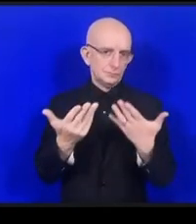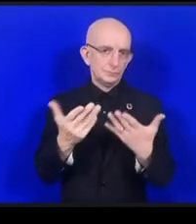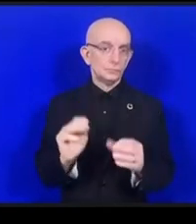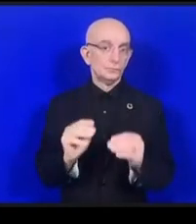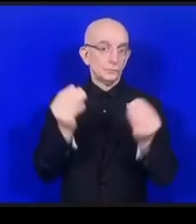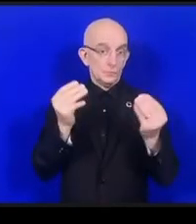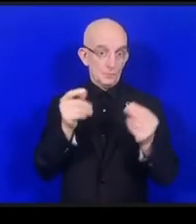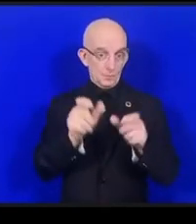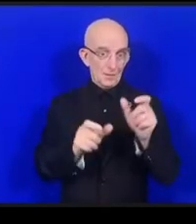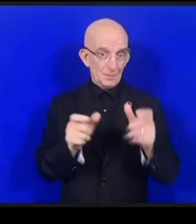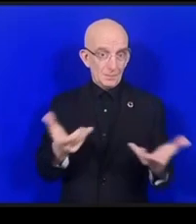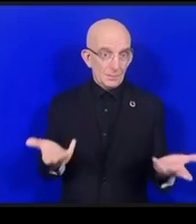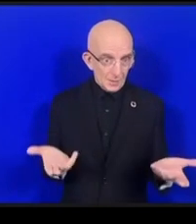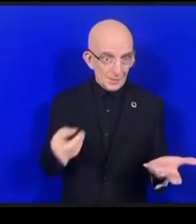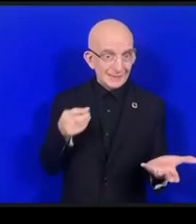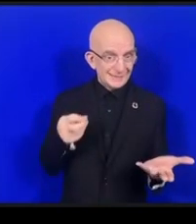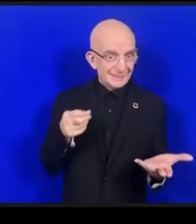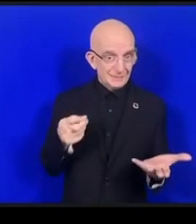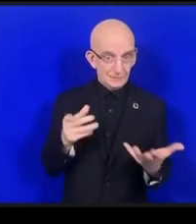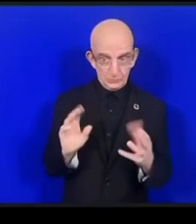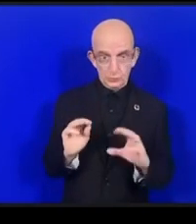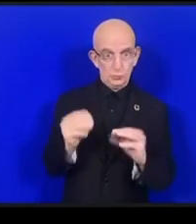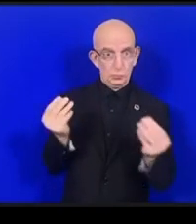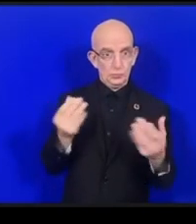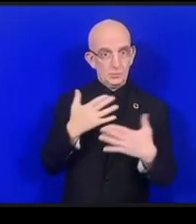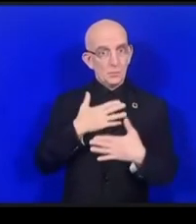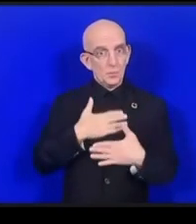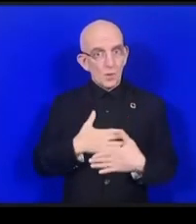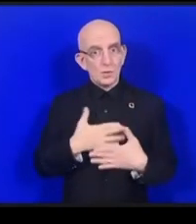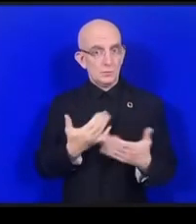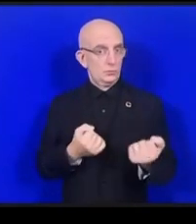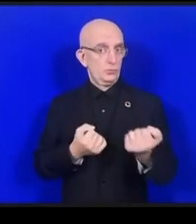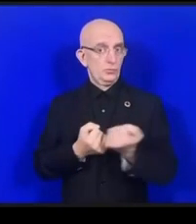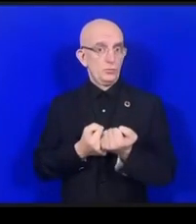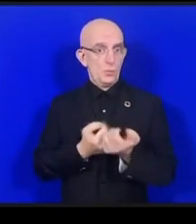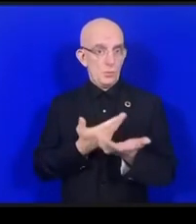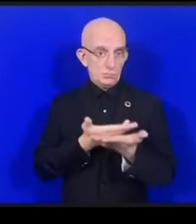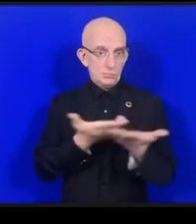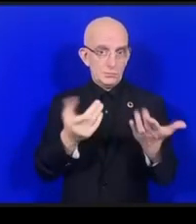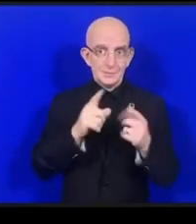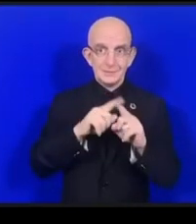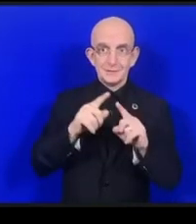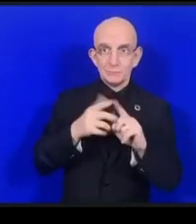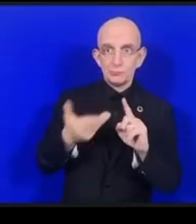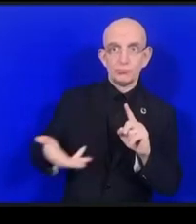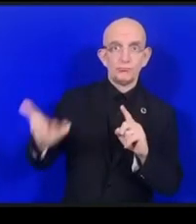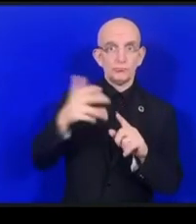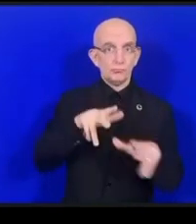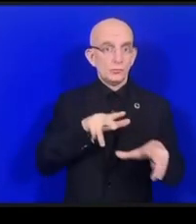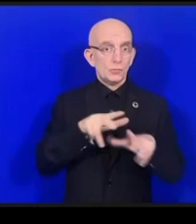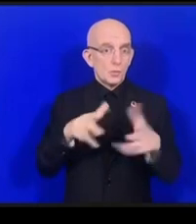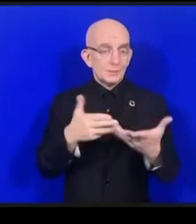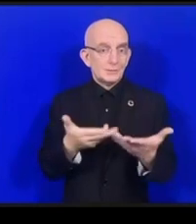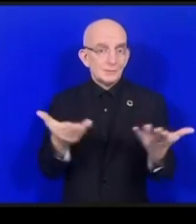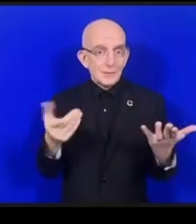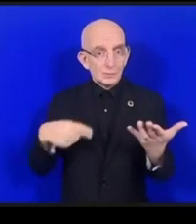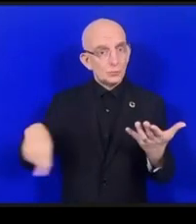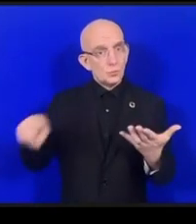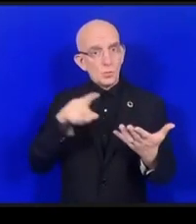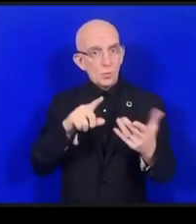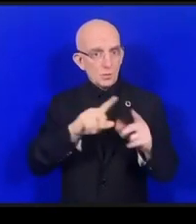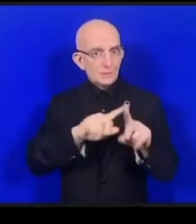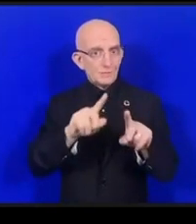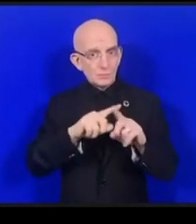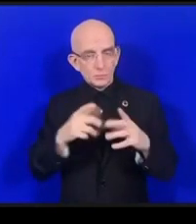нужна поддержка от организации для того чтобы мы могли